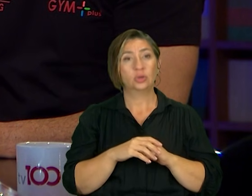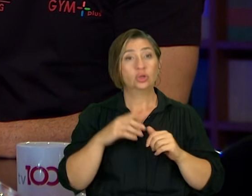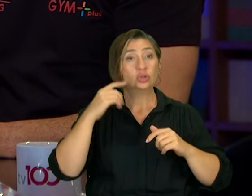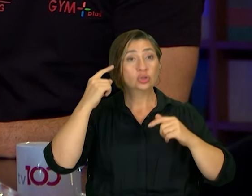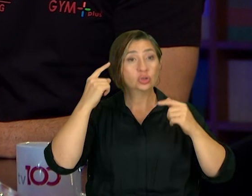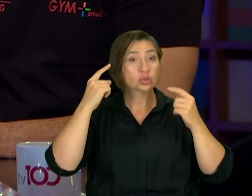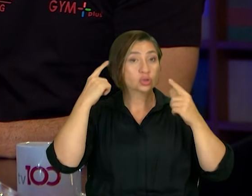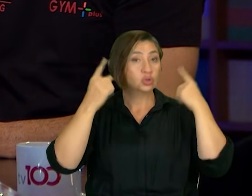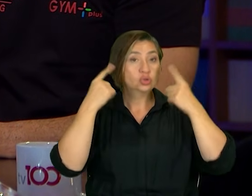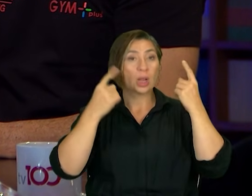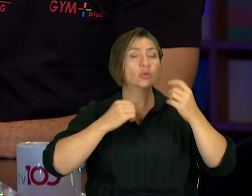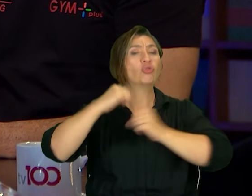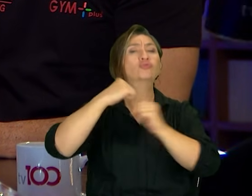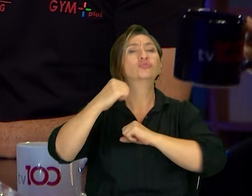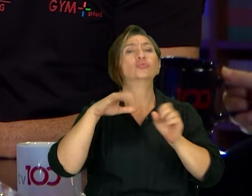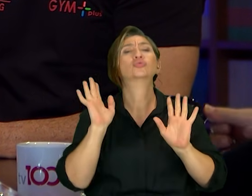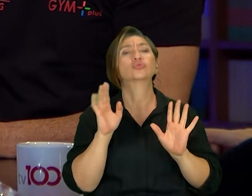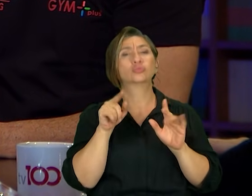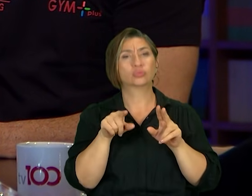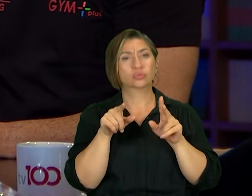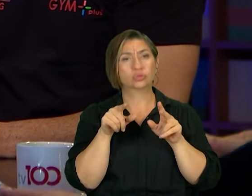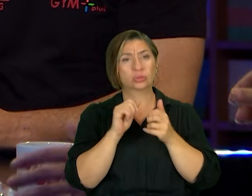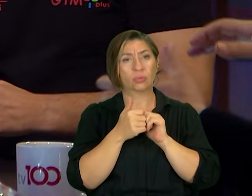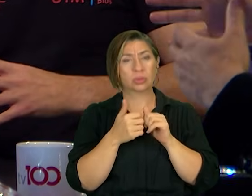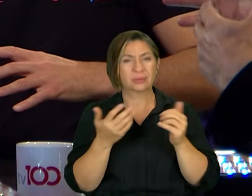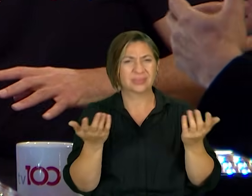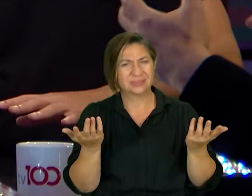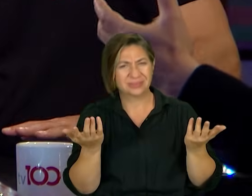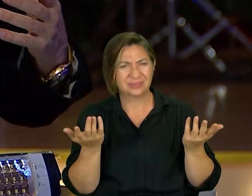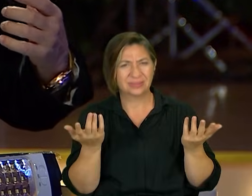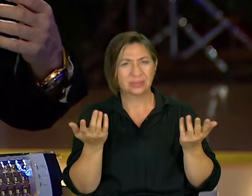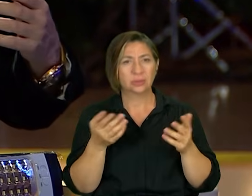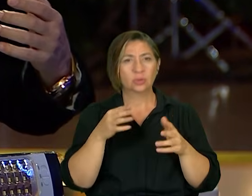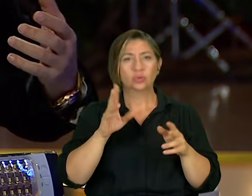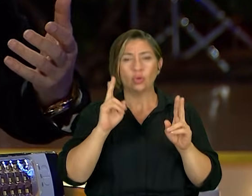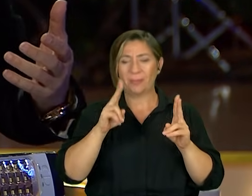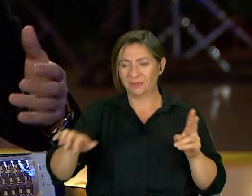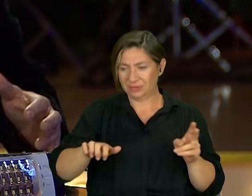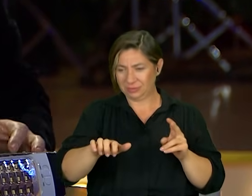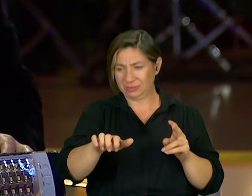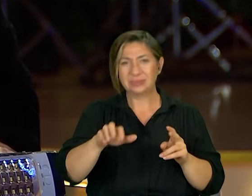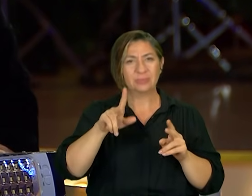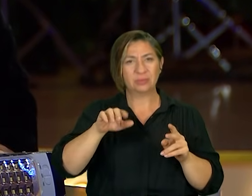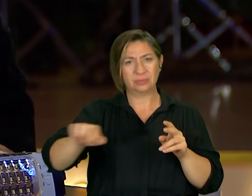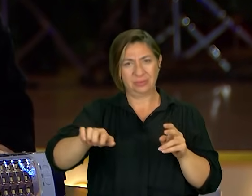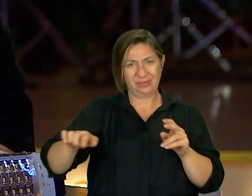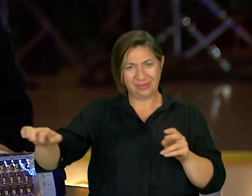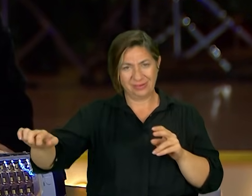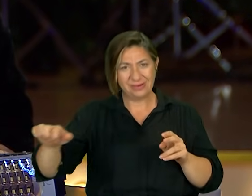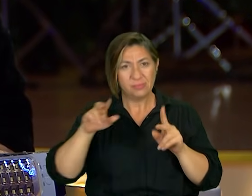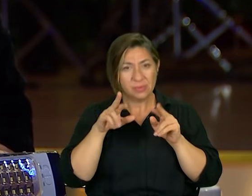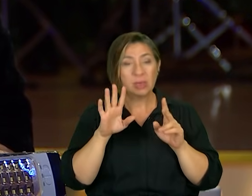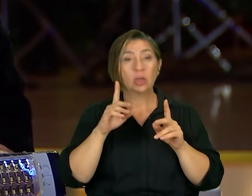düşünerek dövüşmüyorsunuz zaten bu sporda. Nasıl ya? Böyle mesela düz vites bir arabada vites değiştirmek gibi. Şöyle